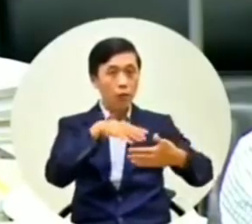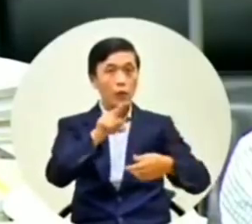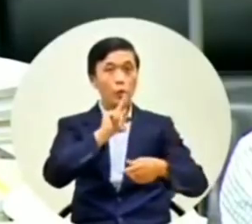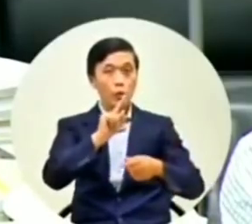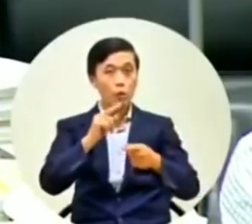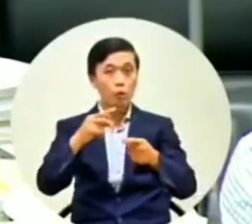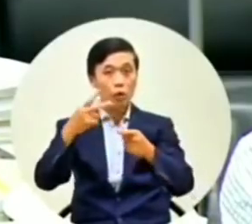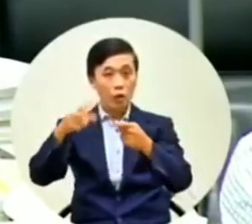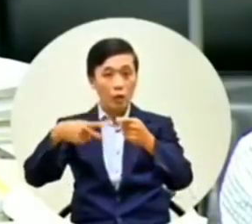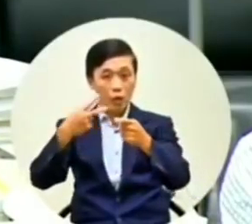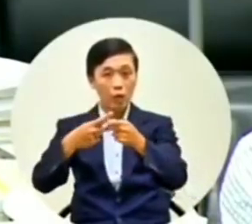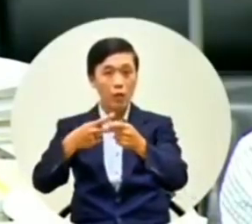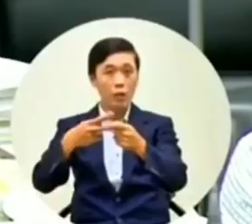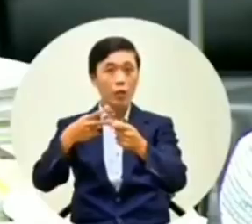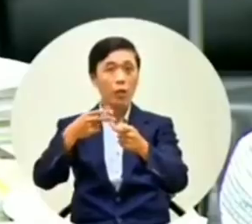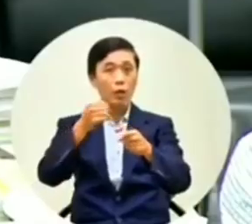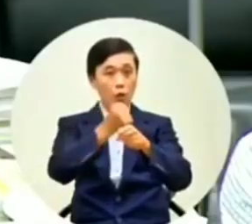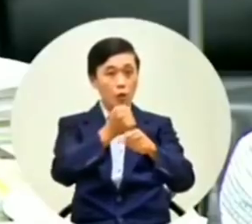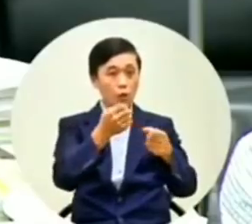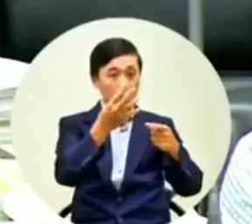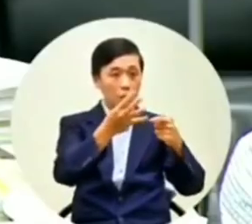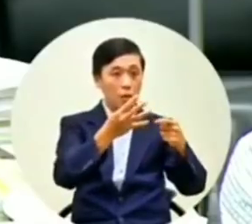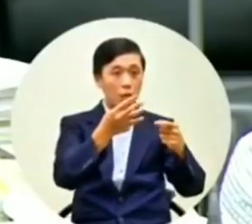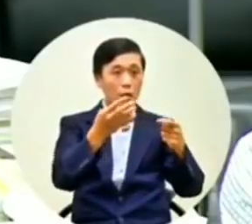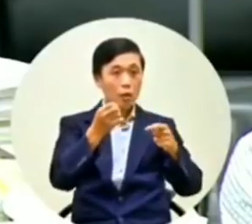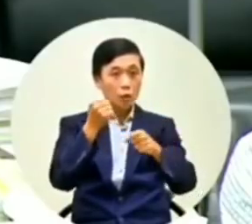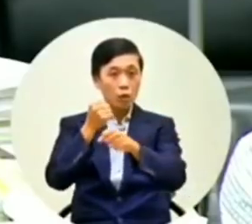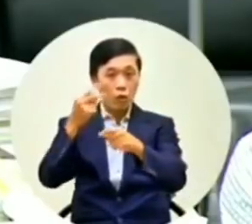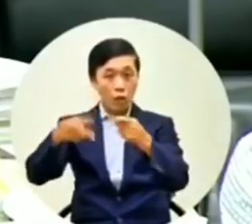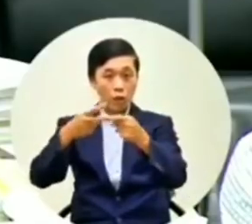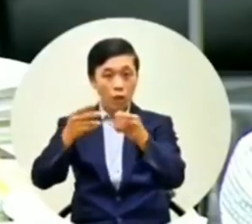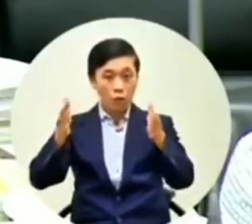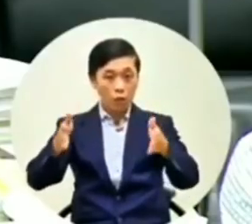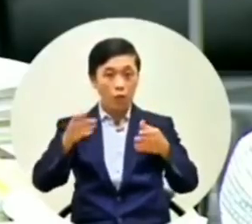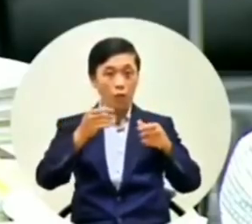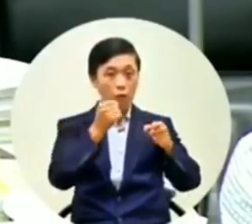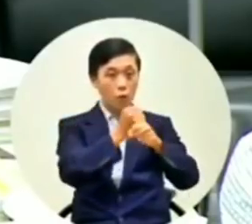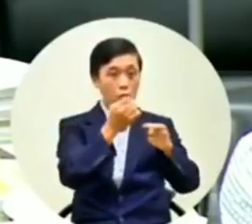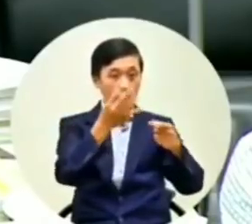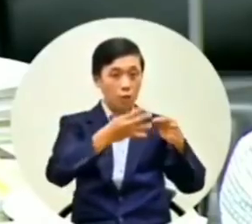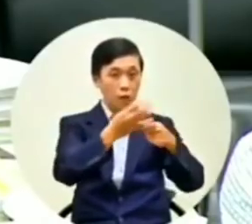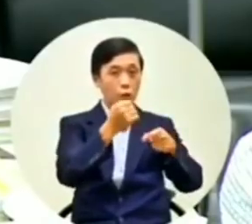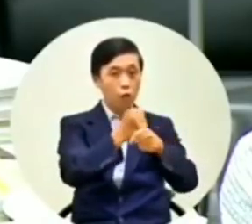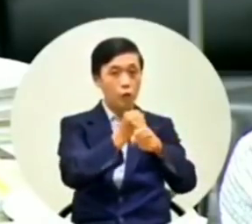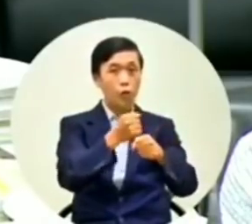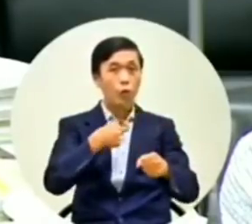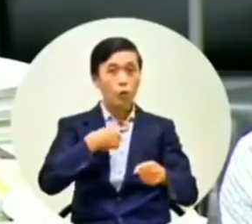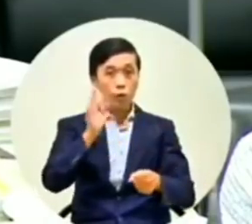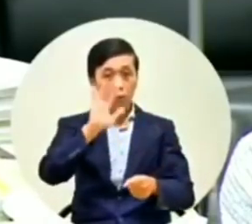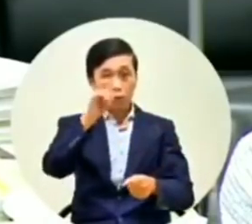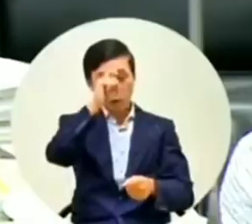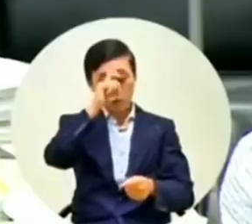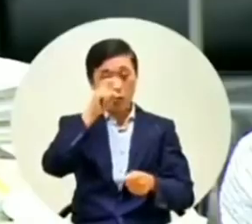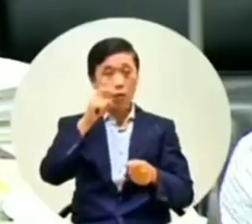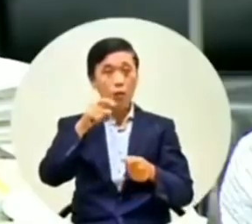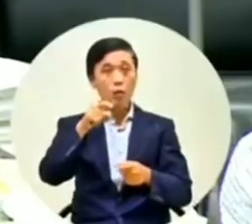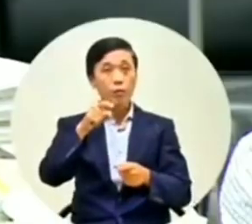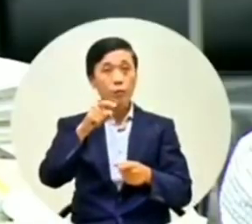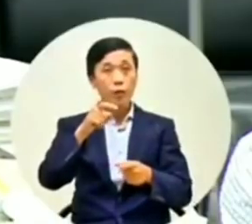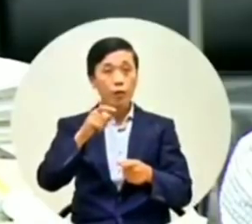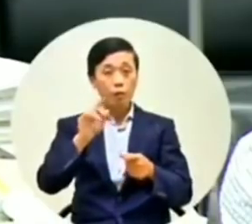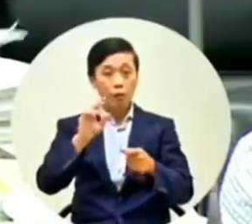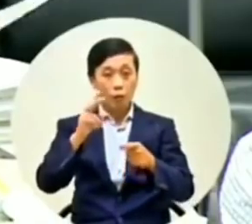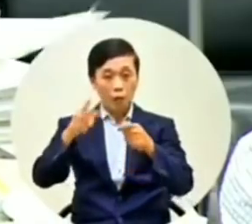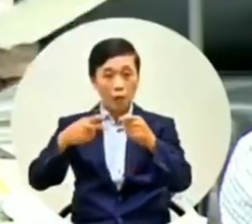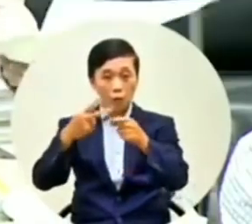当，我希望不是两当把我拖四当哦。好、市长，我不希望两年拼四年哦，我不希望两年